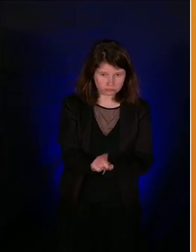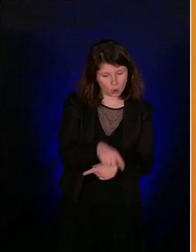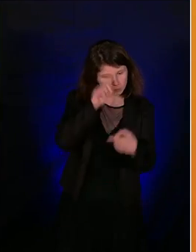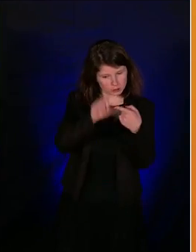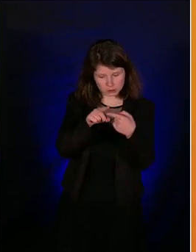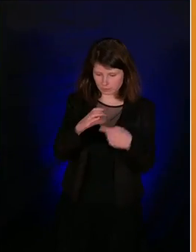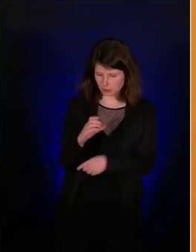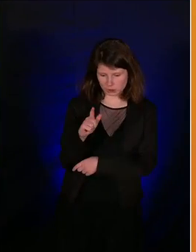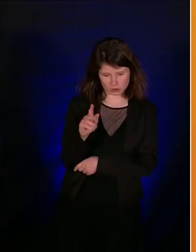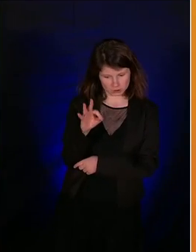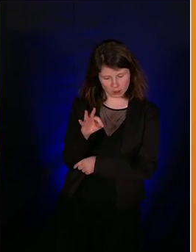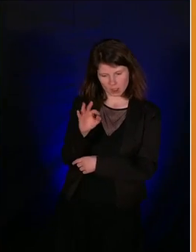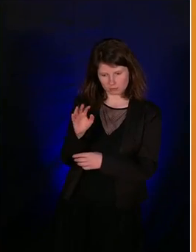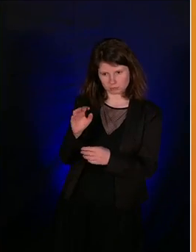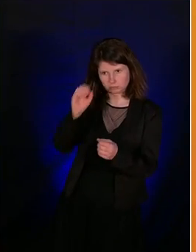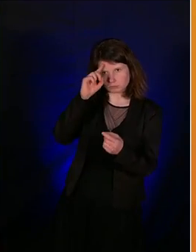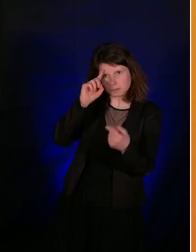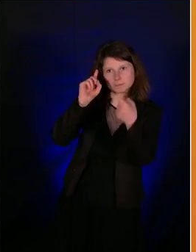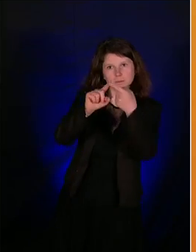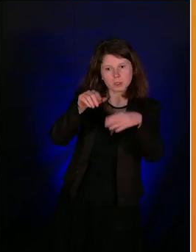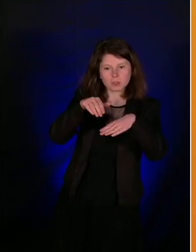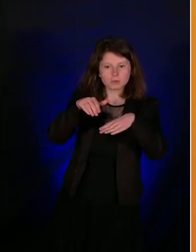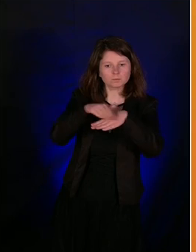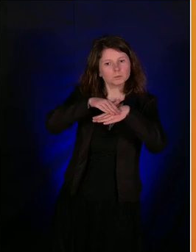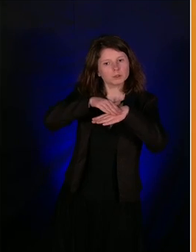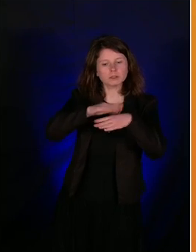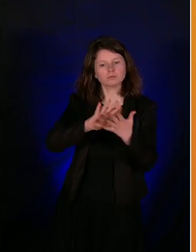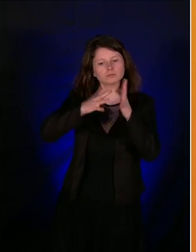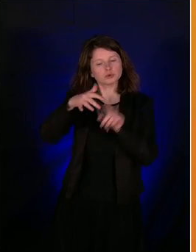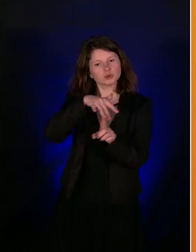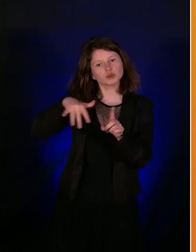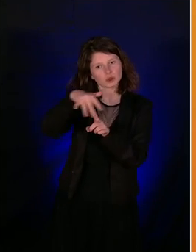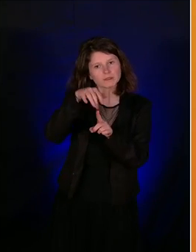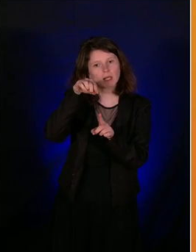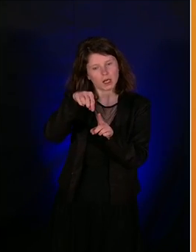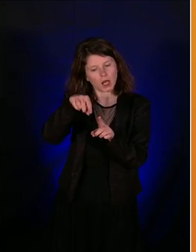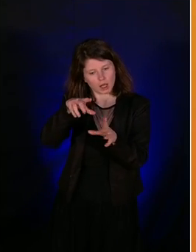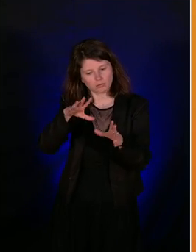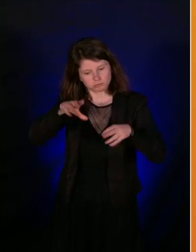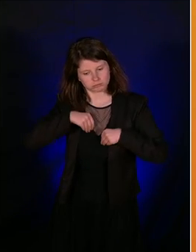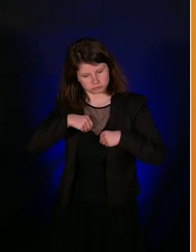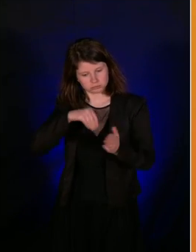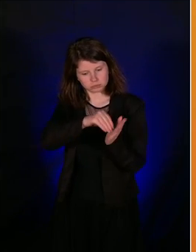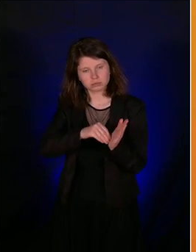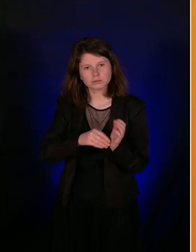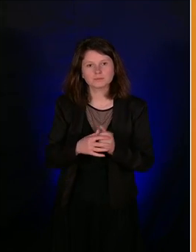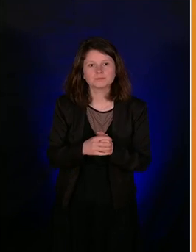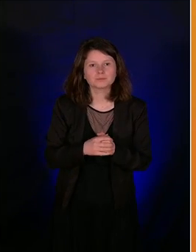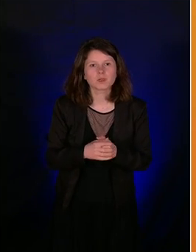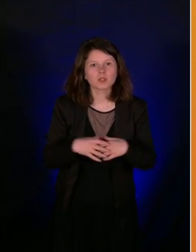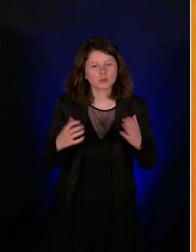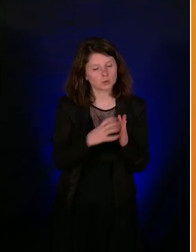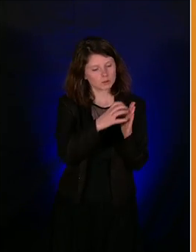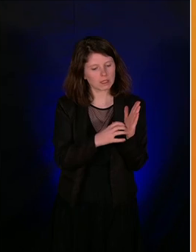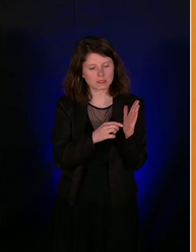politique de transformation sociale ainsi concernant notre rapport aux partis politiques ONG association le texte a été fortement